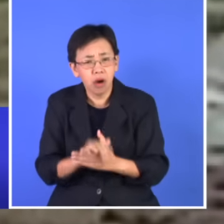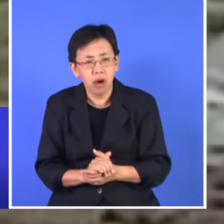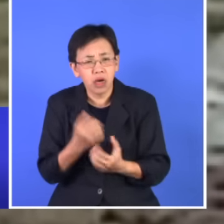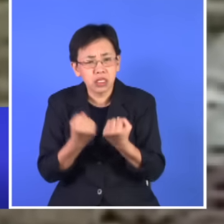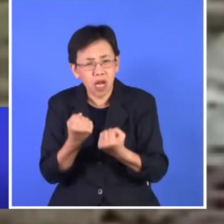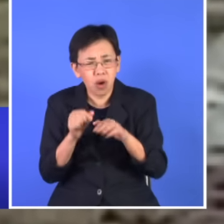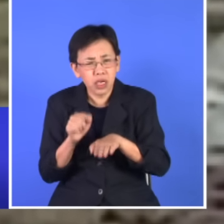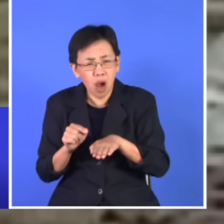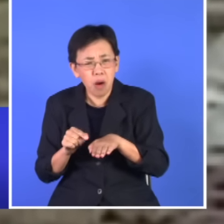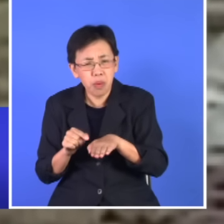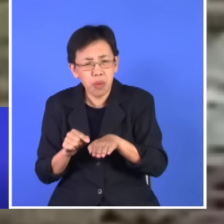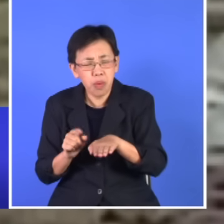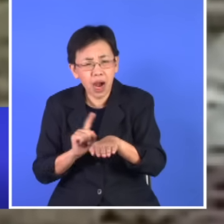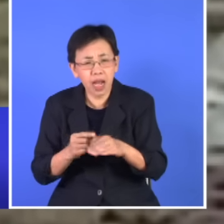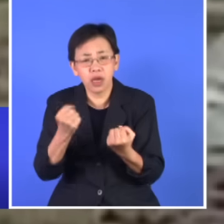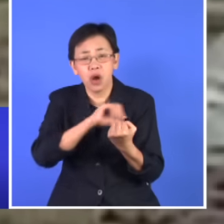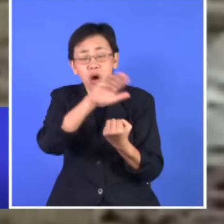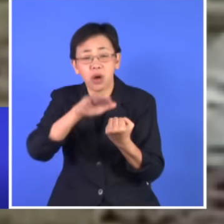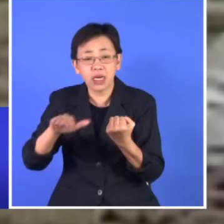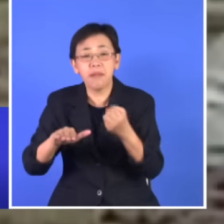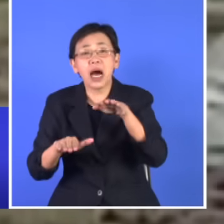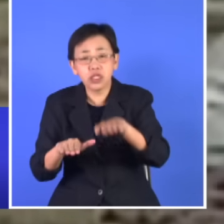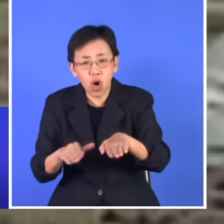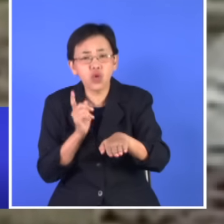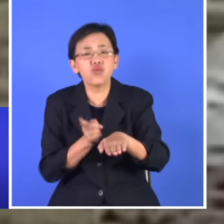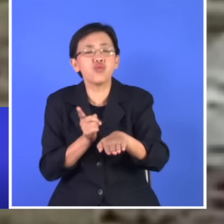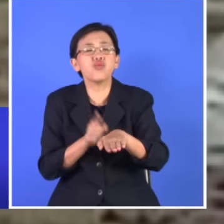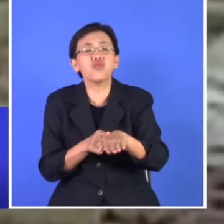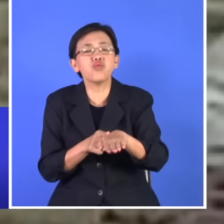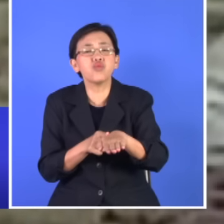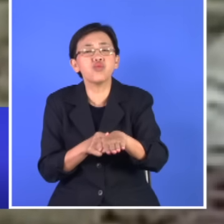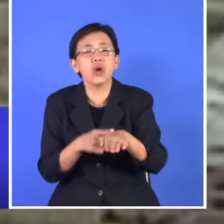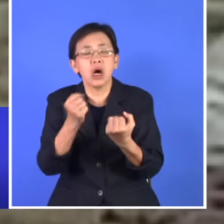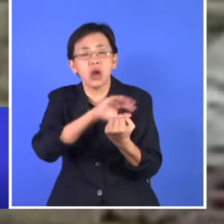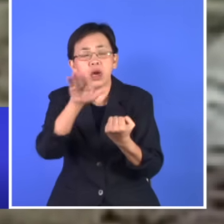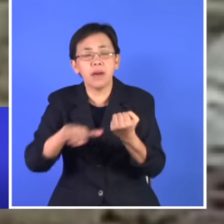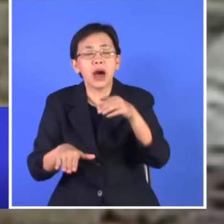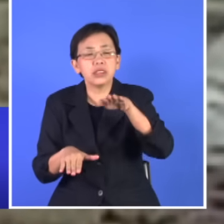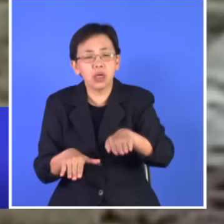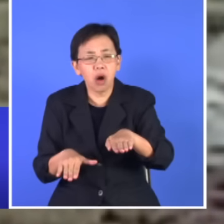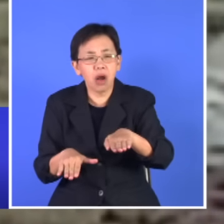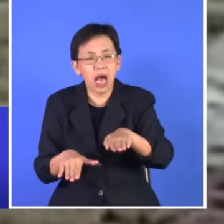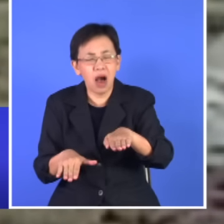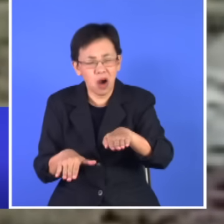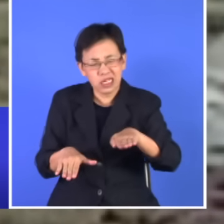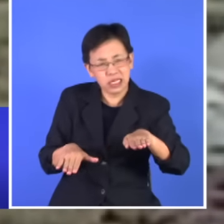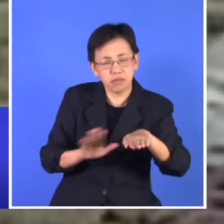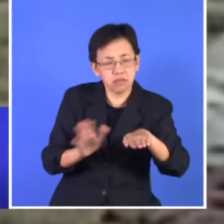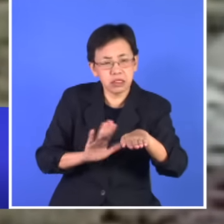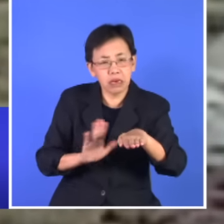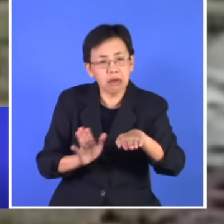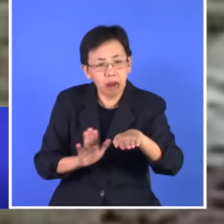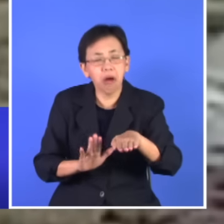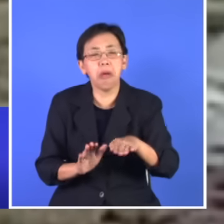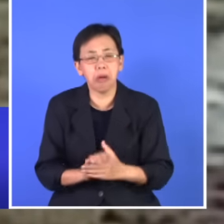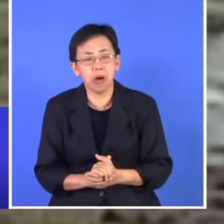รถข้างหน้ารถกระบะคันนี้ที่เจอดอยู่นะคุณเจมจอดอยู่ข้างทางแต่ว่าจอดไม่ไม่ชิดข้างทางว่าอย่างงั้นเถอะเออ